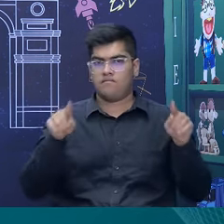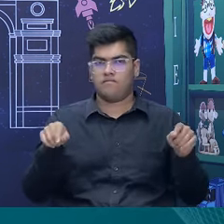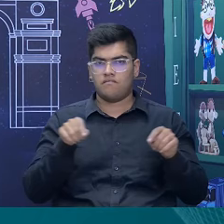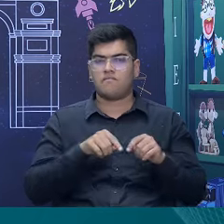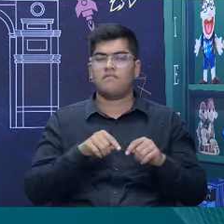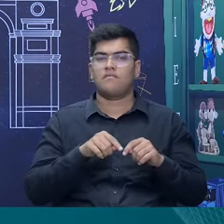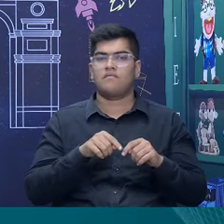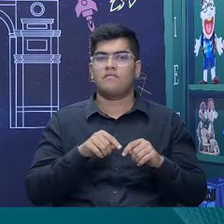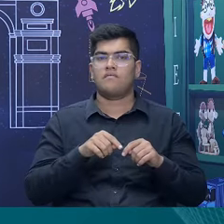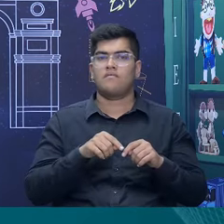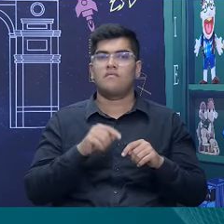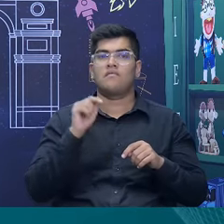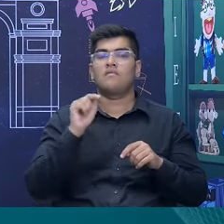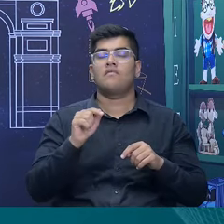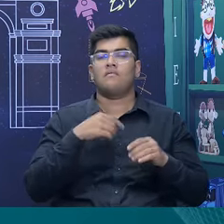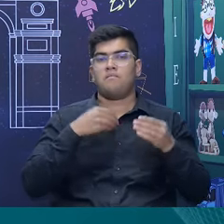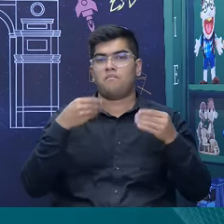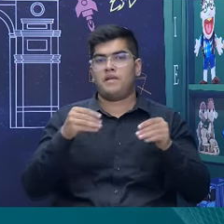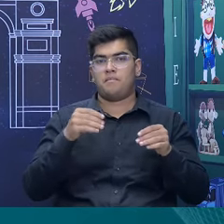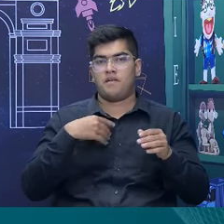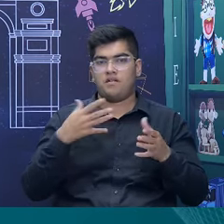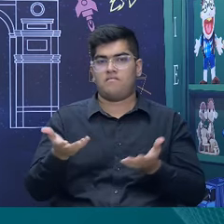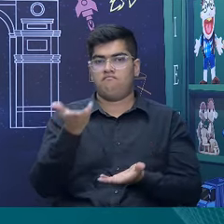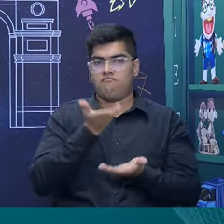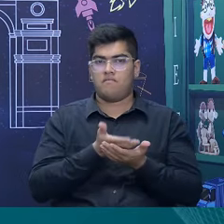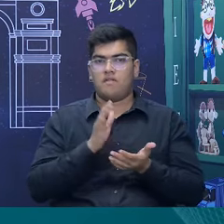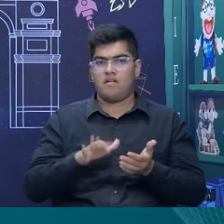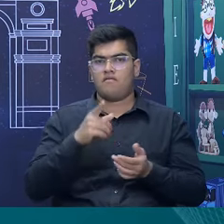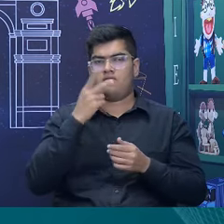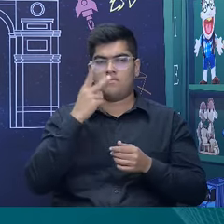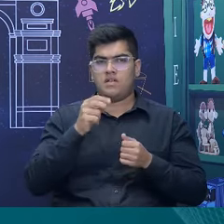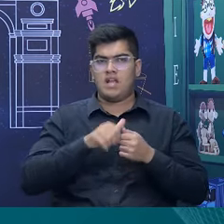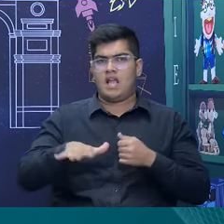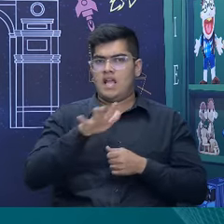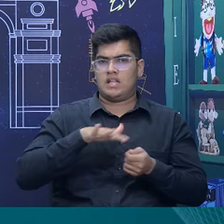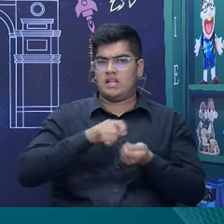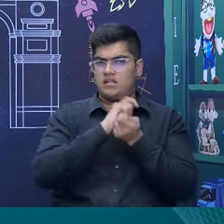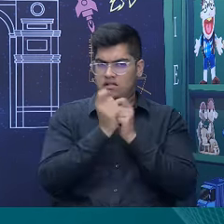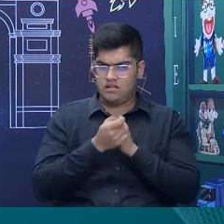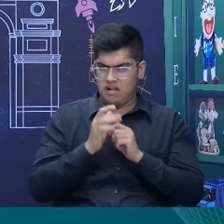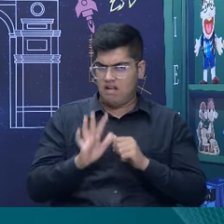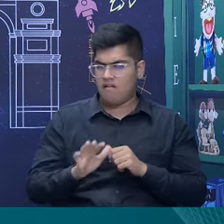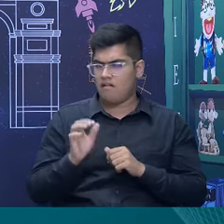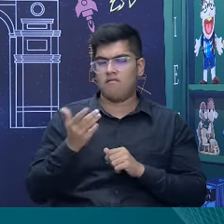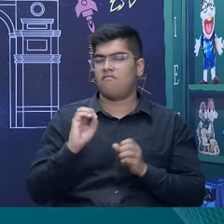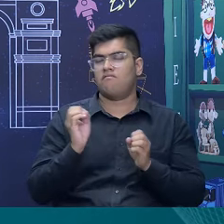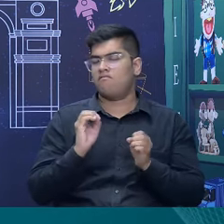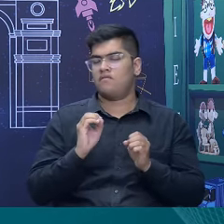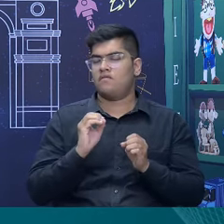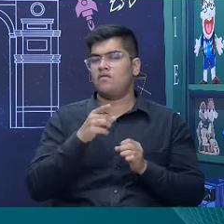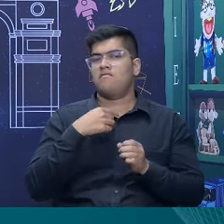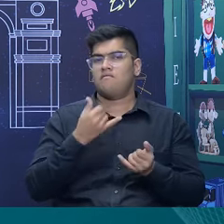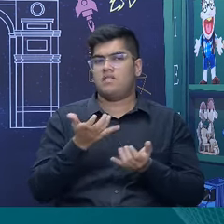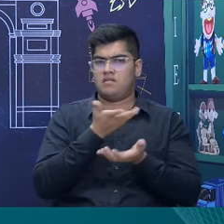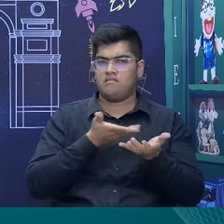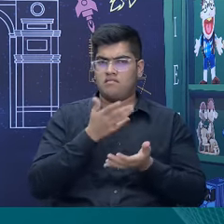कि जब हम इधर से कागज निकाला और इधर लगाया तो क्या एरिया बदलेगा इसका नहीं मैम अभी तो हमने चर्चा करके देखी कि जो हमारा